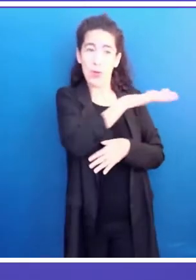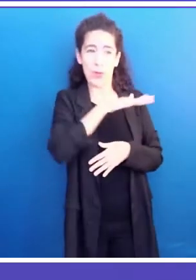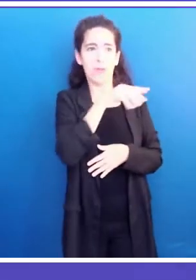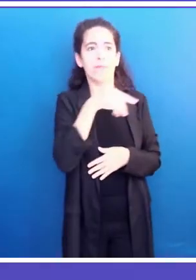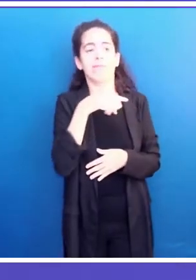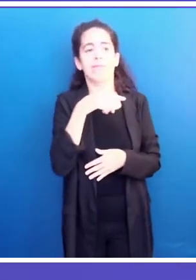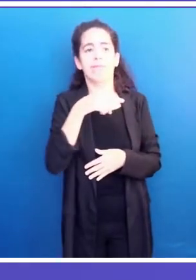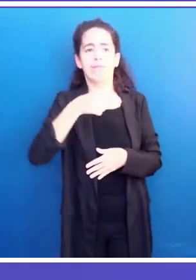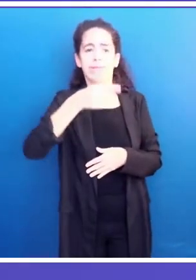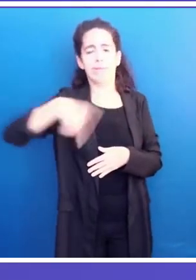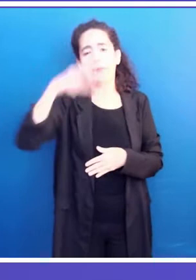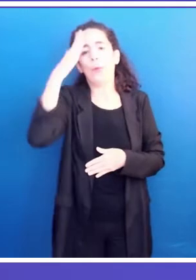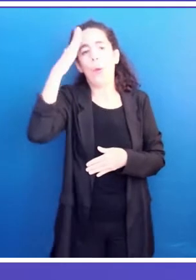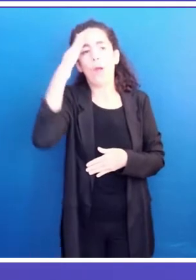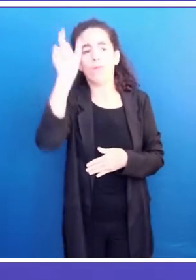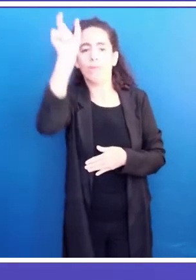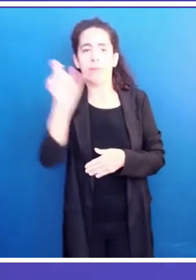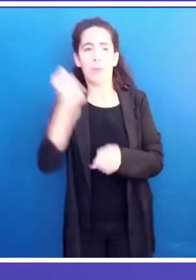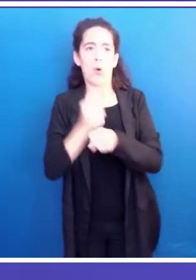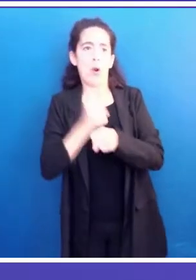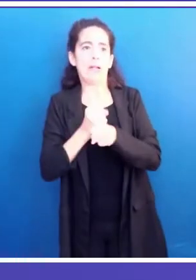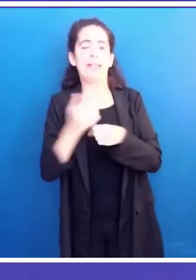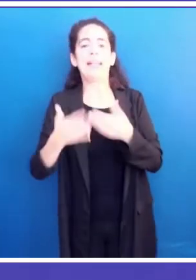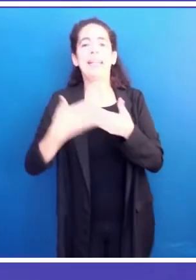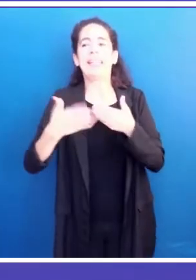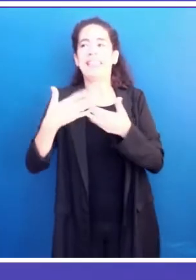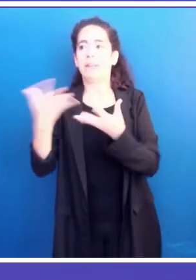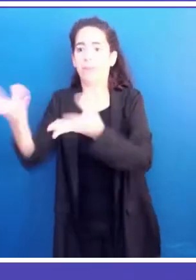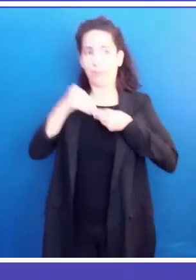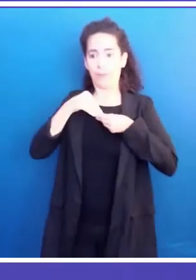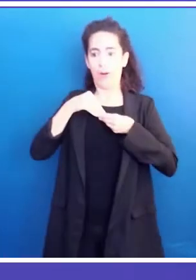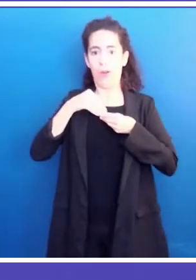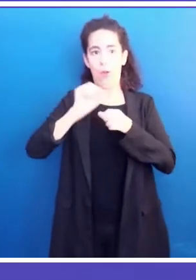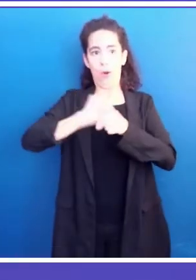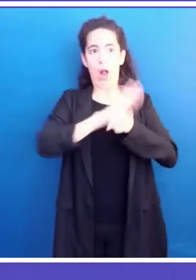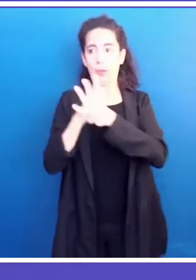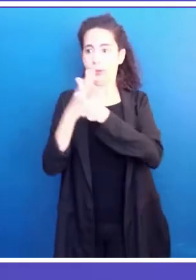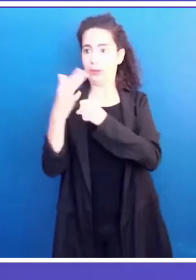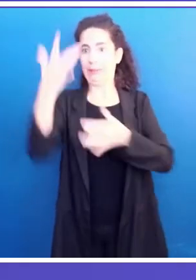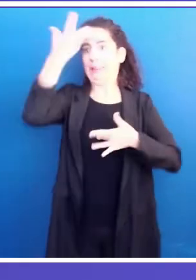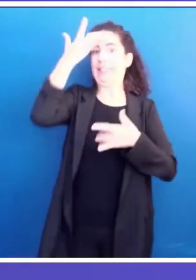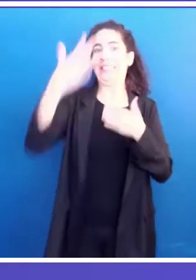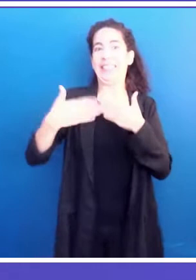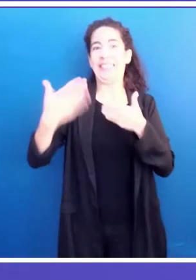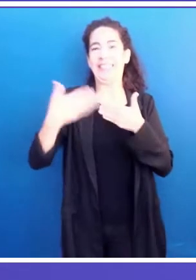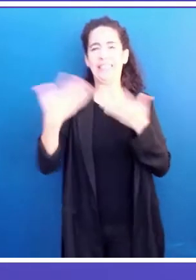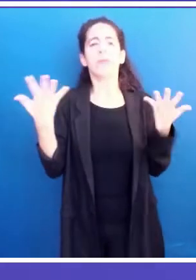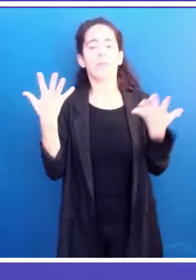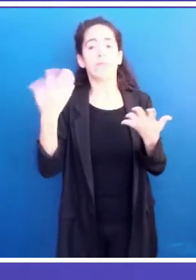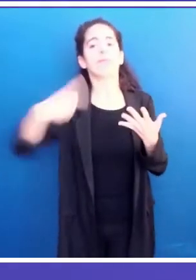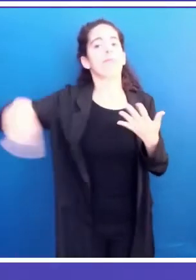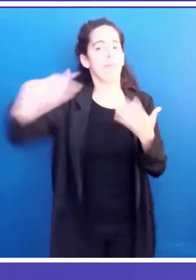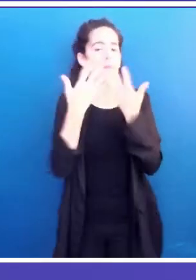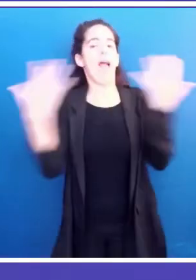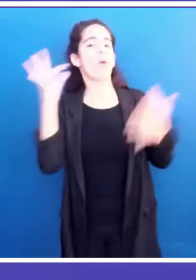مجال الأعمال، ندرك تماما بأن المرأة في الخطوط الأمامية هي متعرضة كثيرا لجائحة كورونا، لا